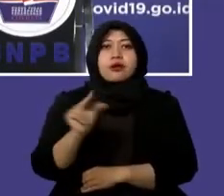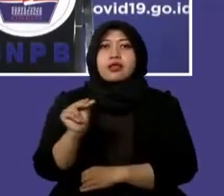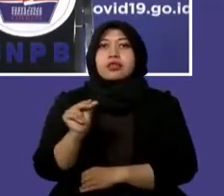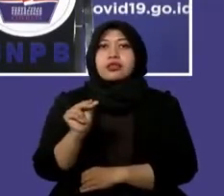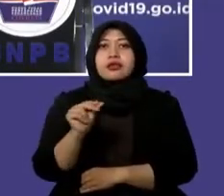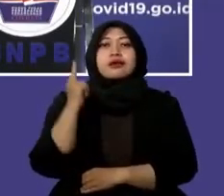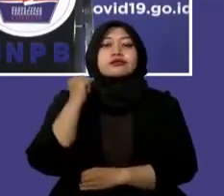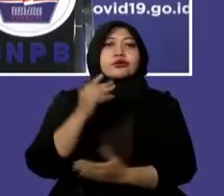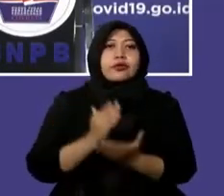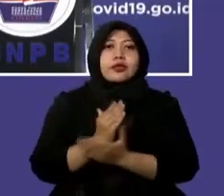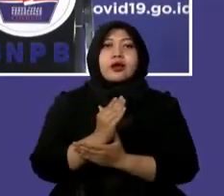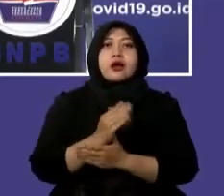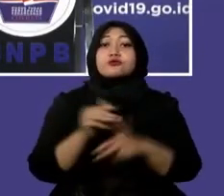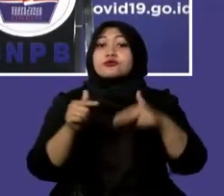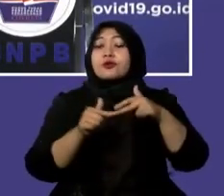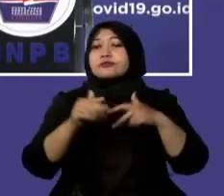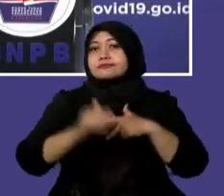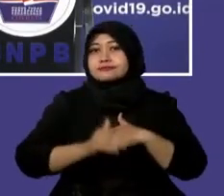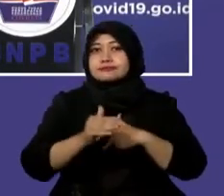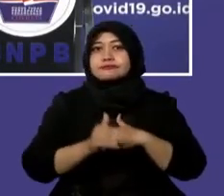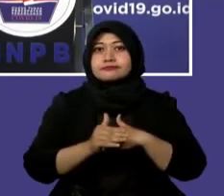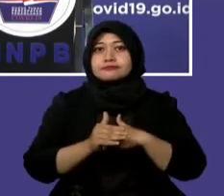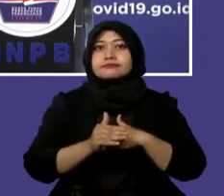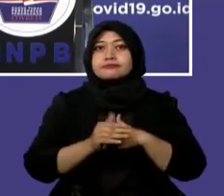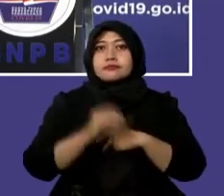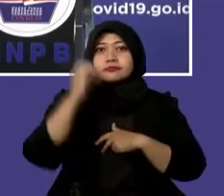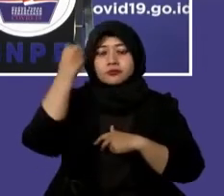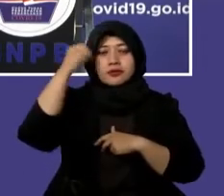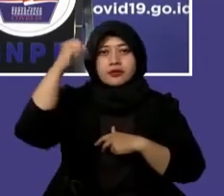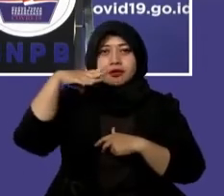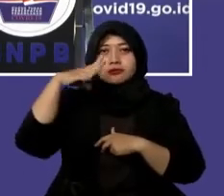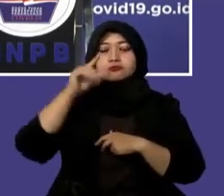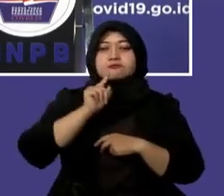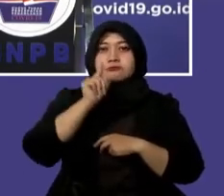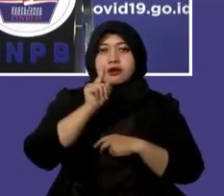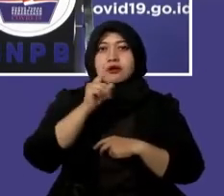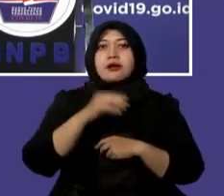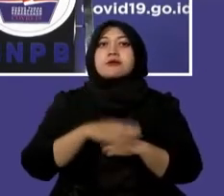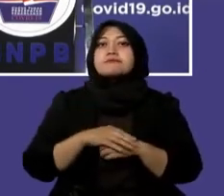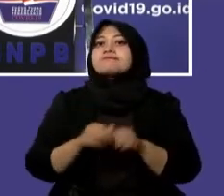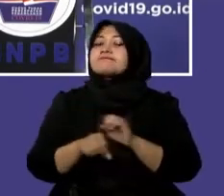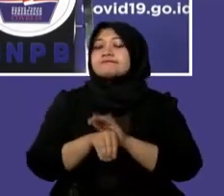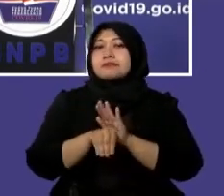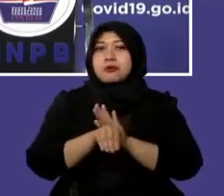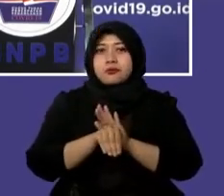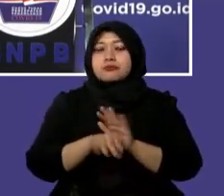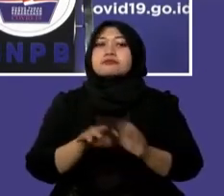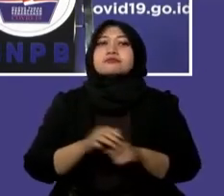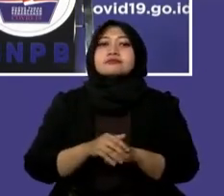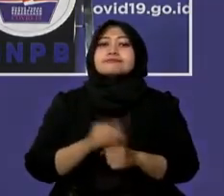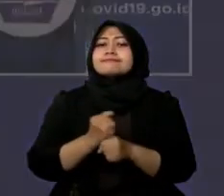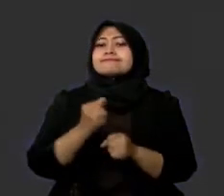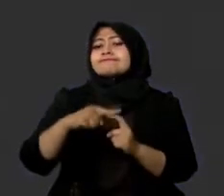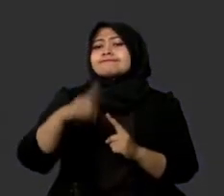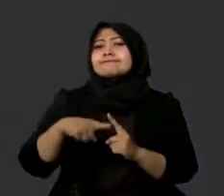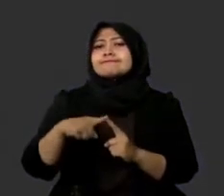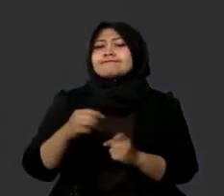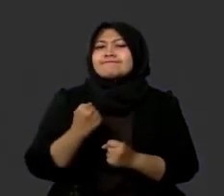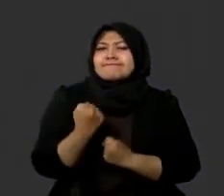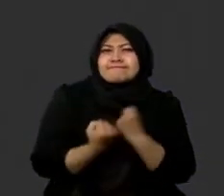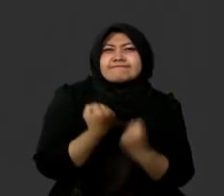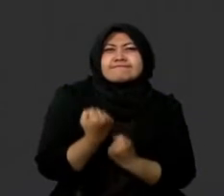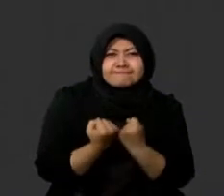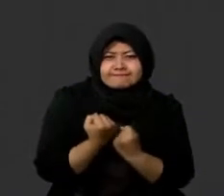Barat, Jawa Tengah, Sulawesi Selatan, Sumatera Utara, dan Papua. Gugus tugas berambisi